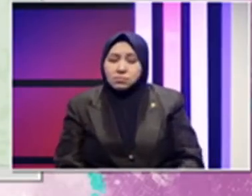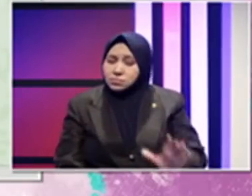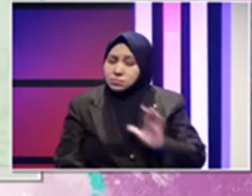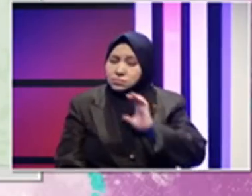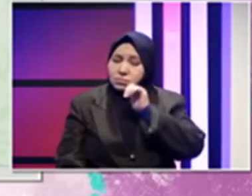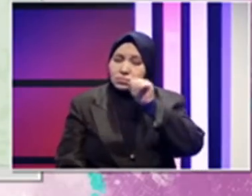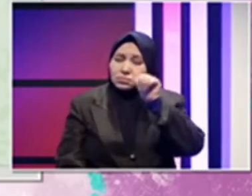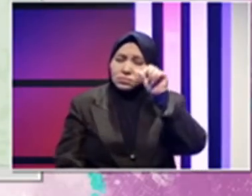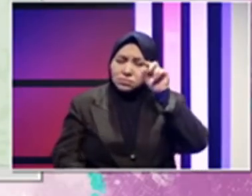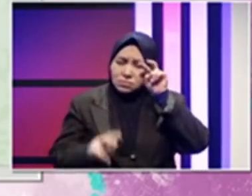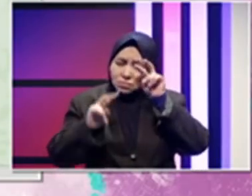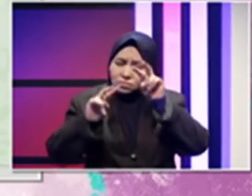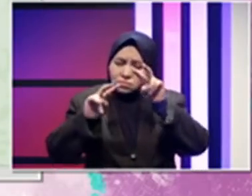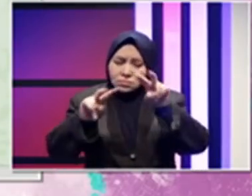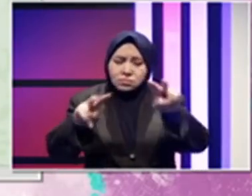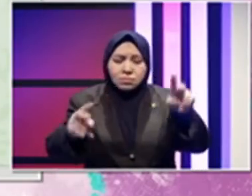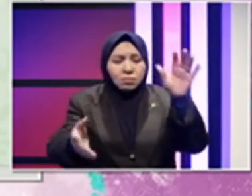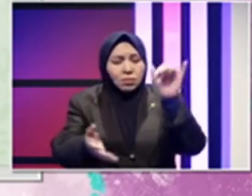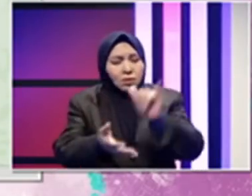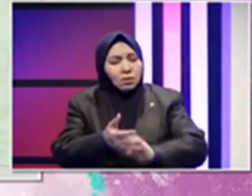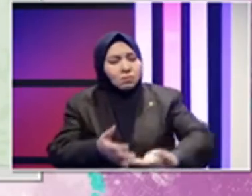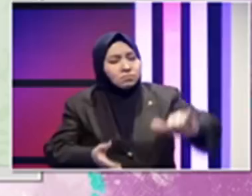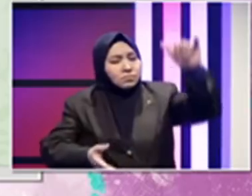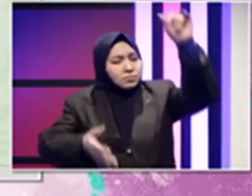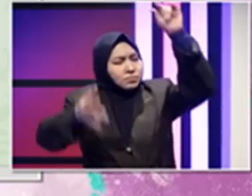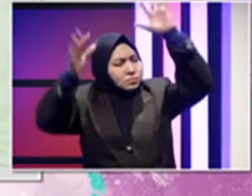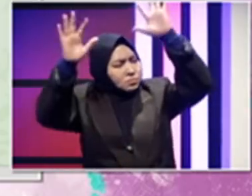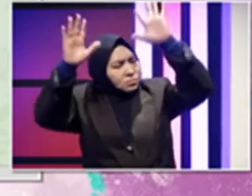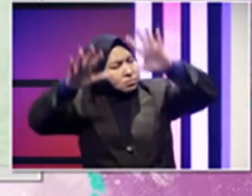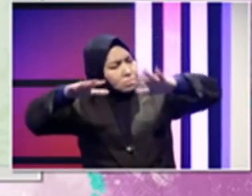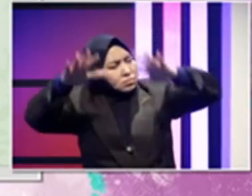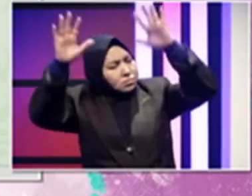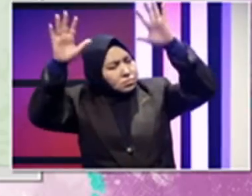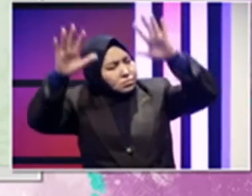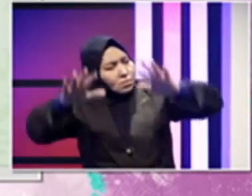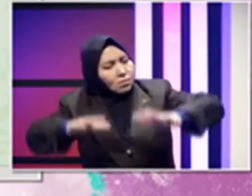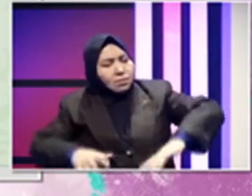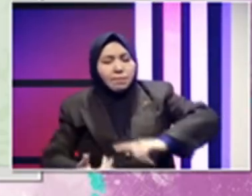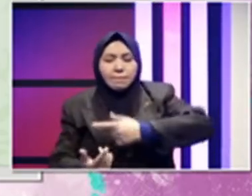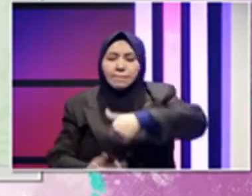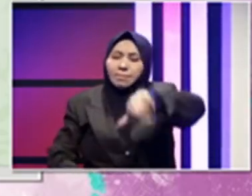ألم تر أن الله